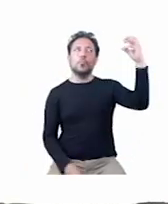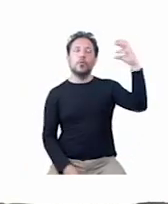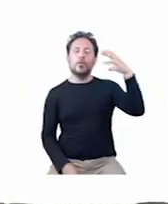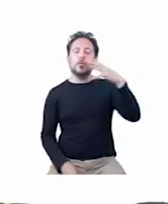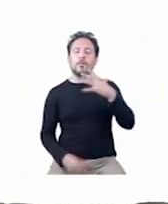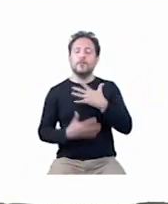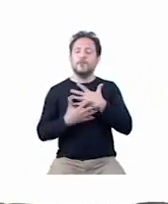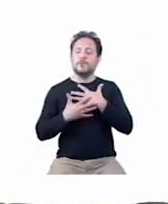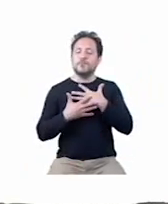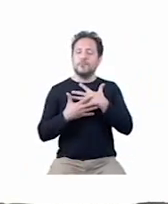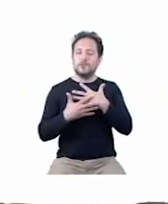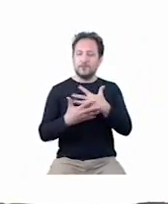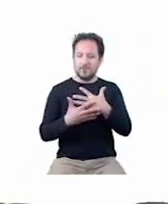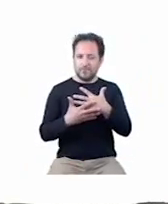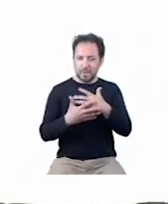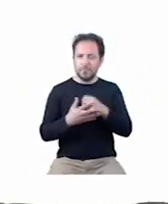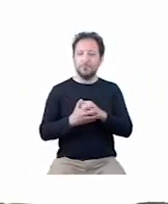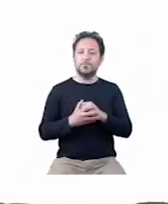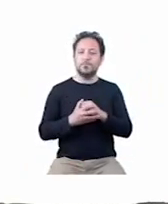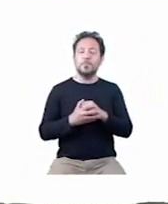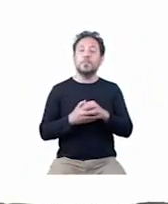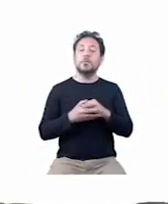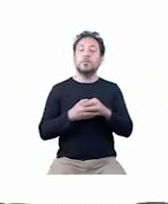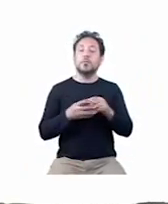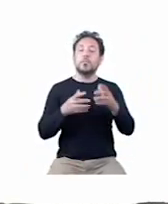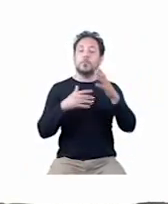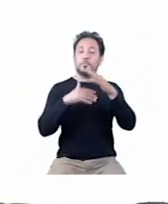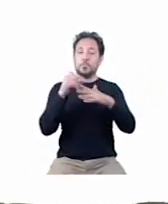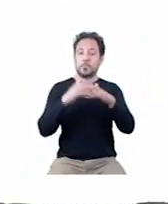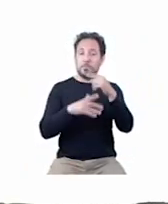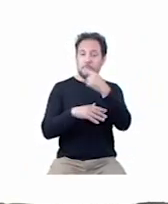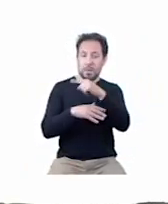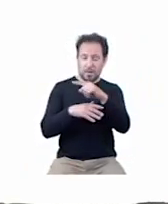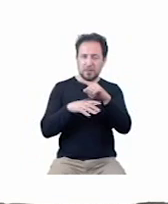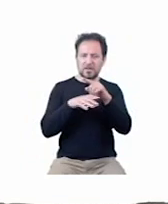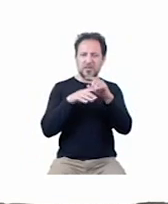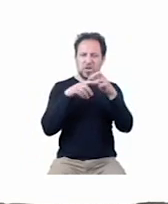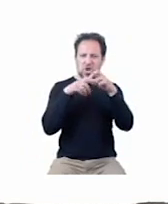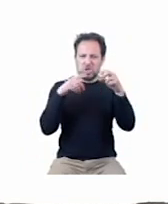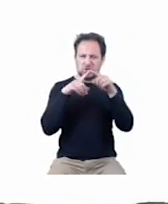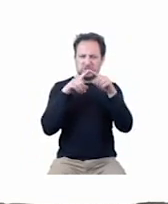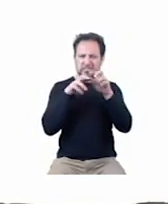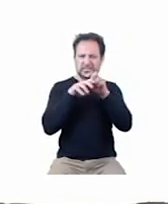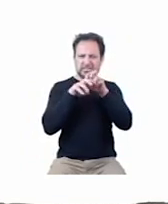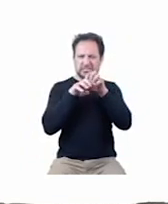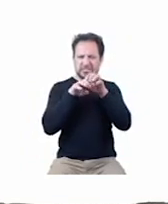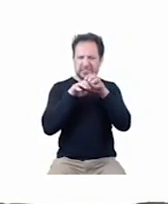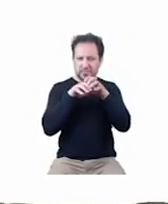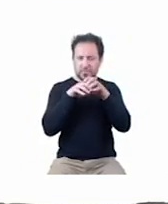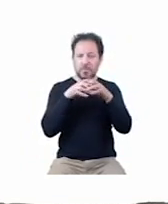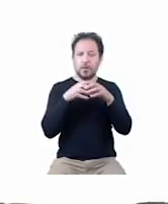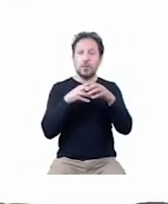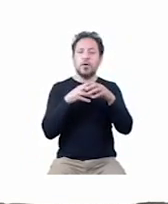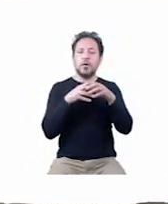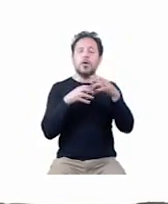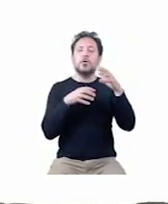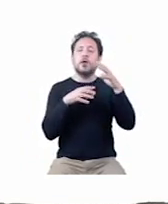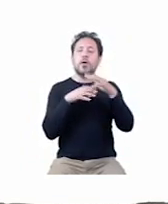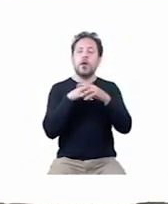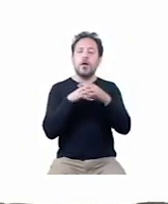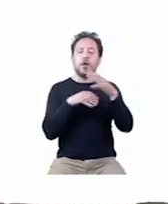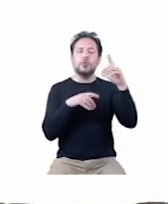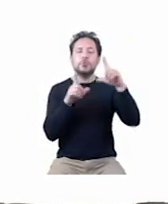ossute e nodose. I suoi occhi non vedevano molto bene. Così,